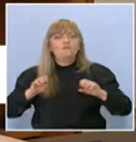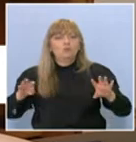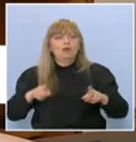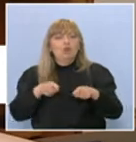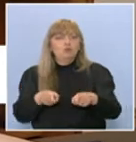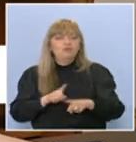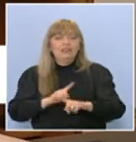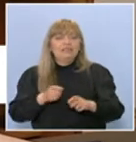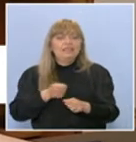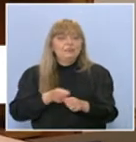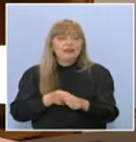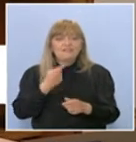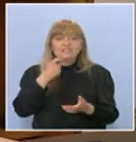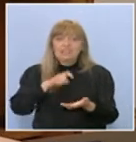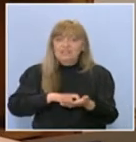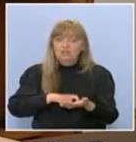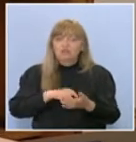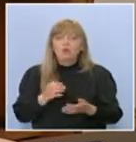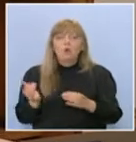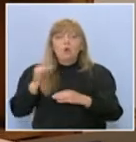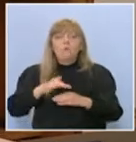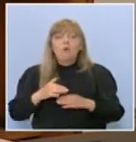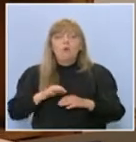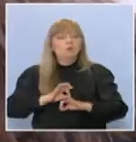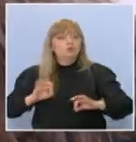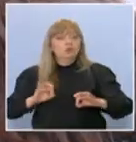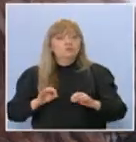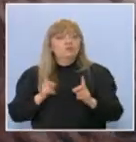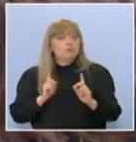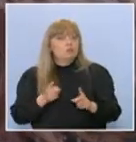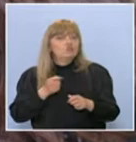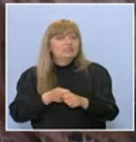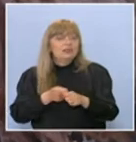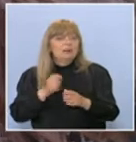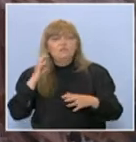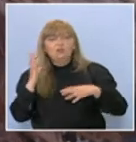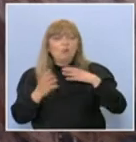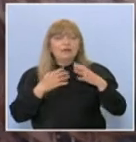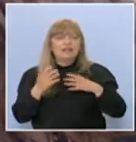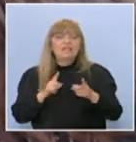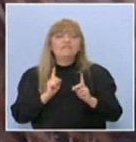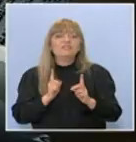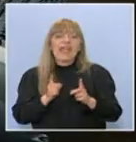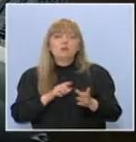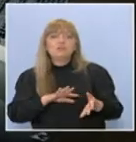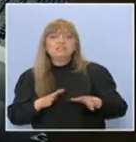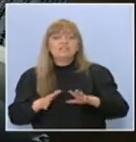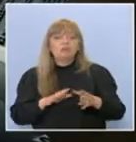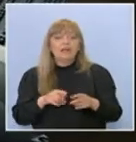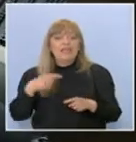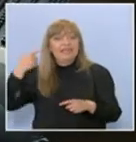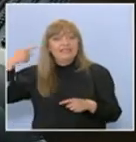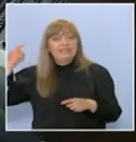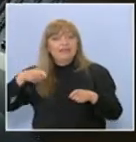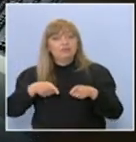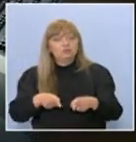задължително по-подготвени, напротив, дори може да ги направи по-объркани в някои ситуации. Тоест, критичното мислене е идеята тук, нали, да се